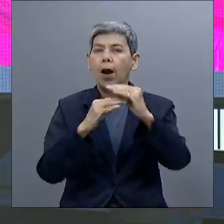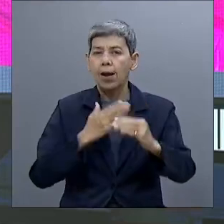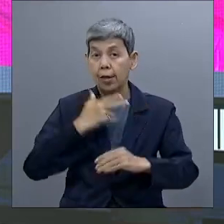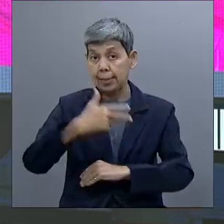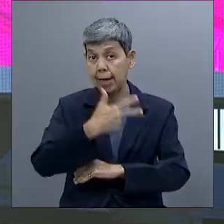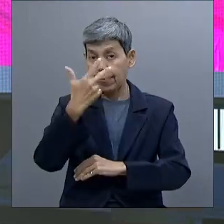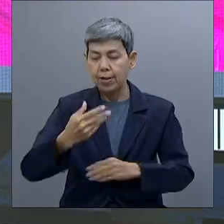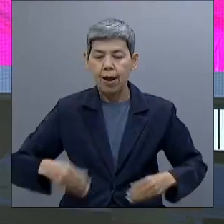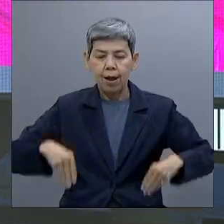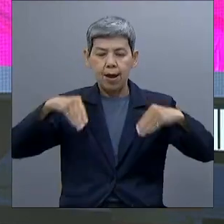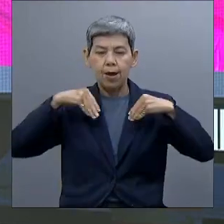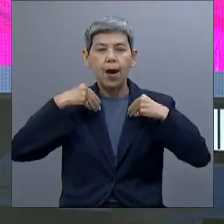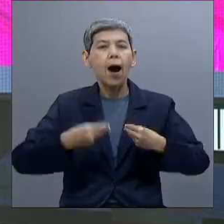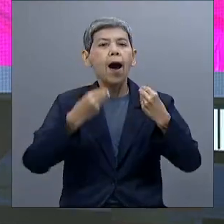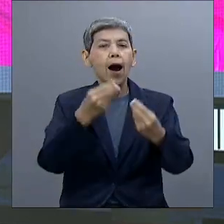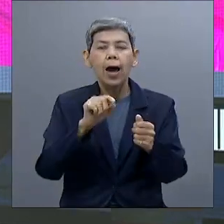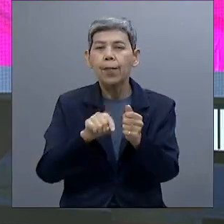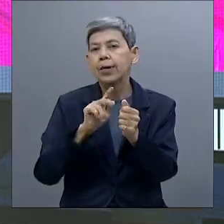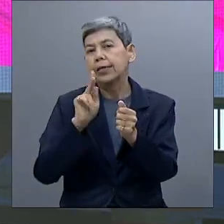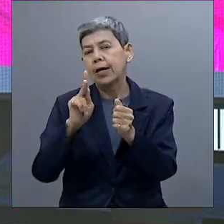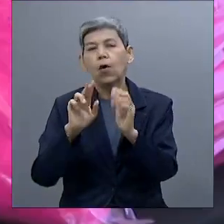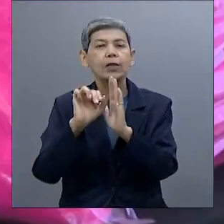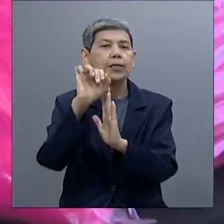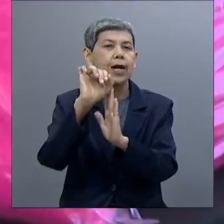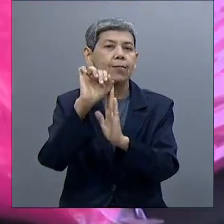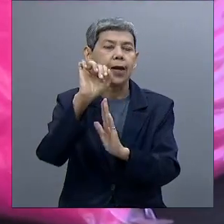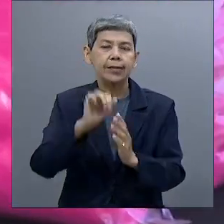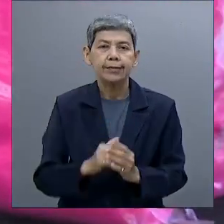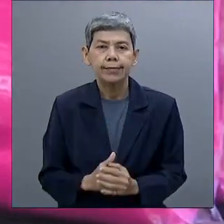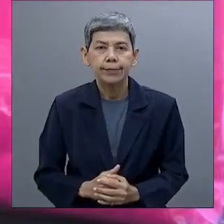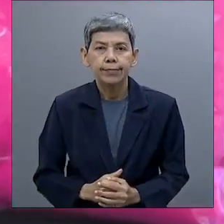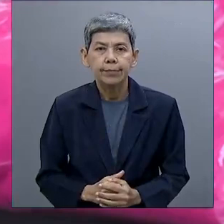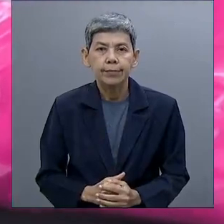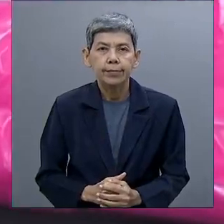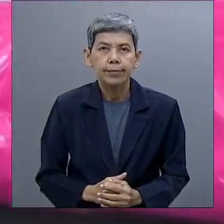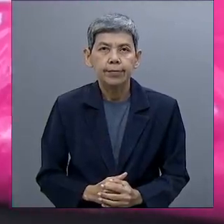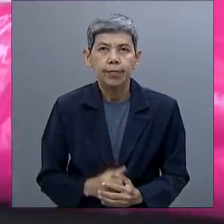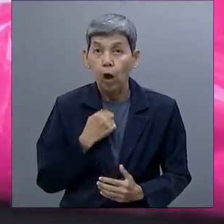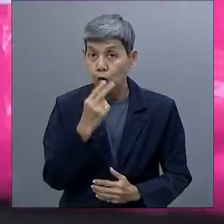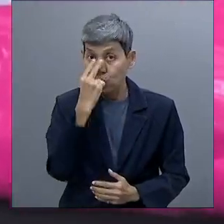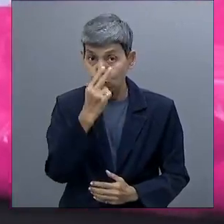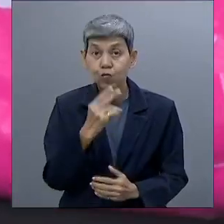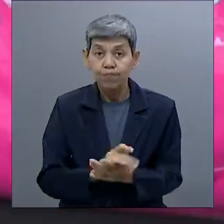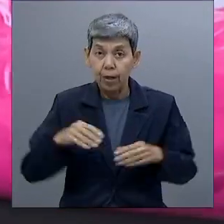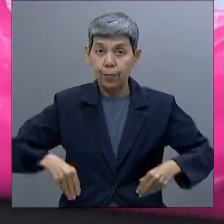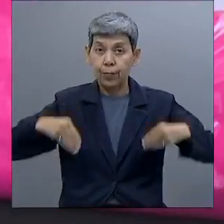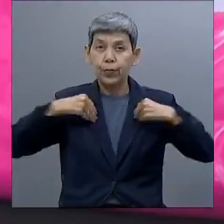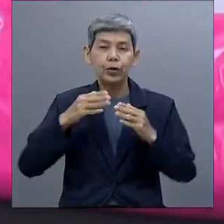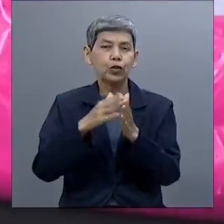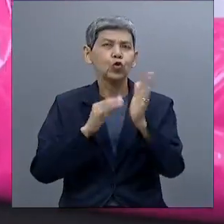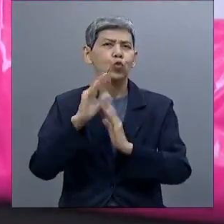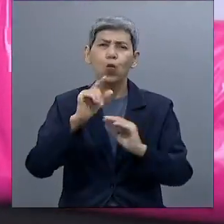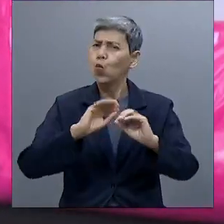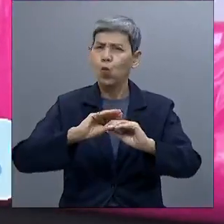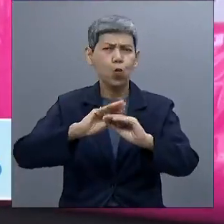มอบผ้าห่มให้กับพี่น้องอำเภอกัลยาณิวัฒนาจังหวัดเชียงใหม่ค่ะนี่เป็นตัวอย่างผ้าห่มสีชมพูสีสันส